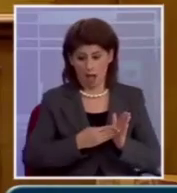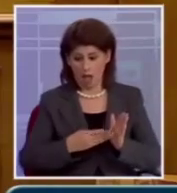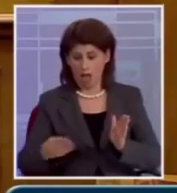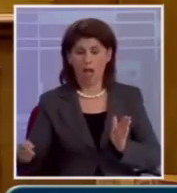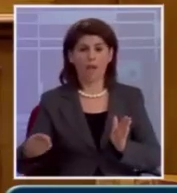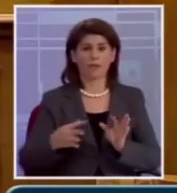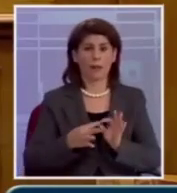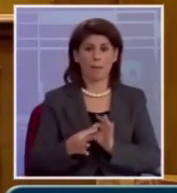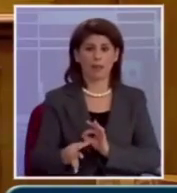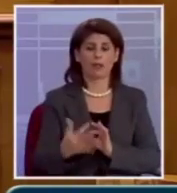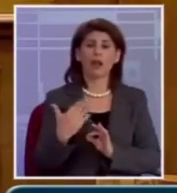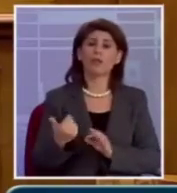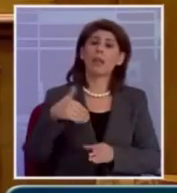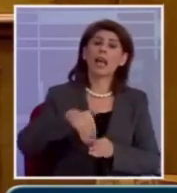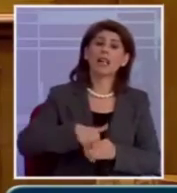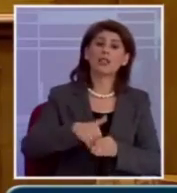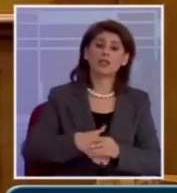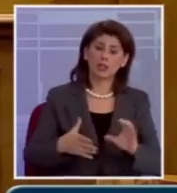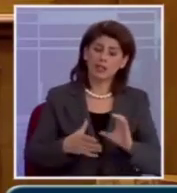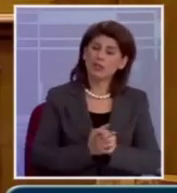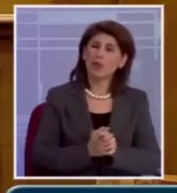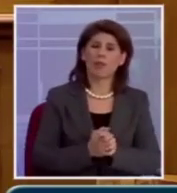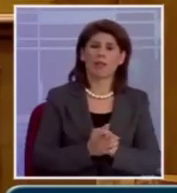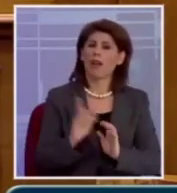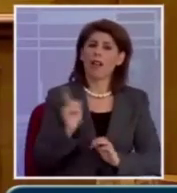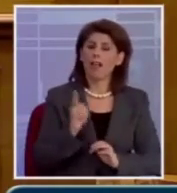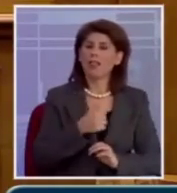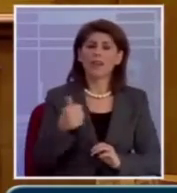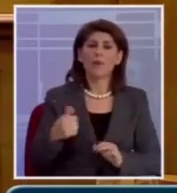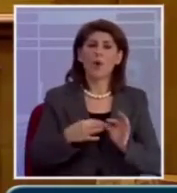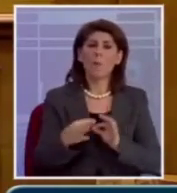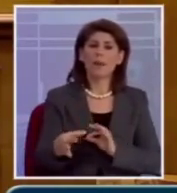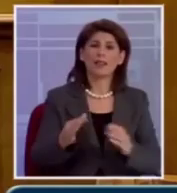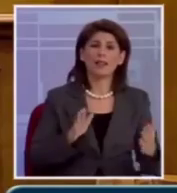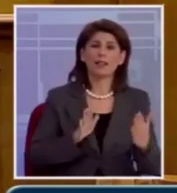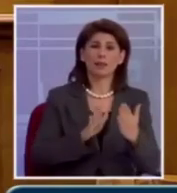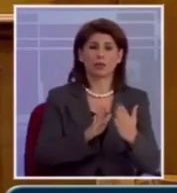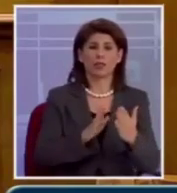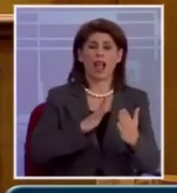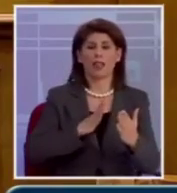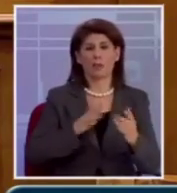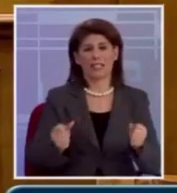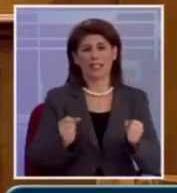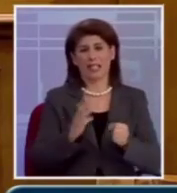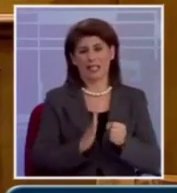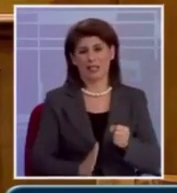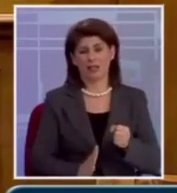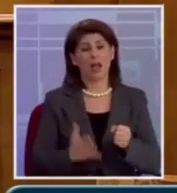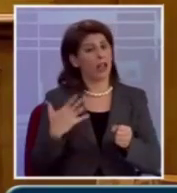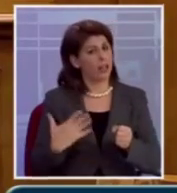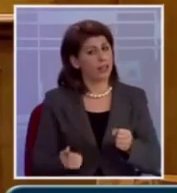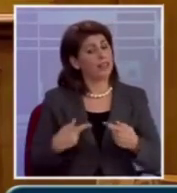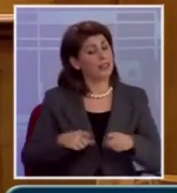μέτρα έχουν μια εσωτερική συνοχή. Δεν είναι μόνο μέτρα για την αντιμετώπιση της ανθρωπικής κρίσης. Είναι